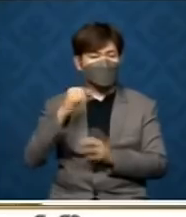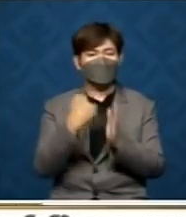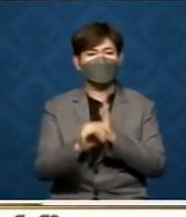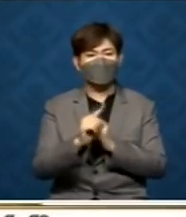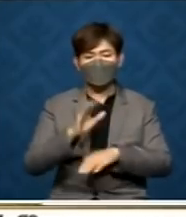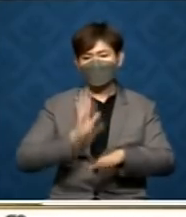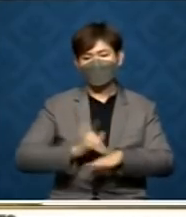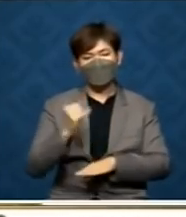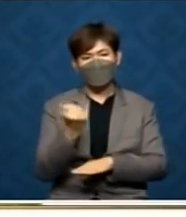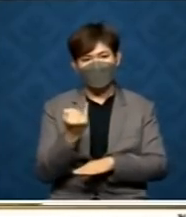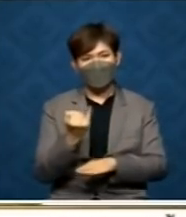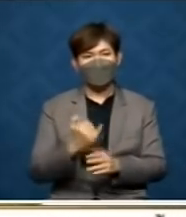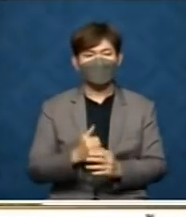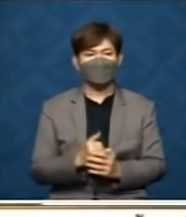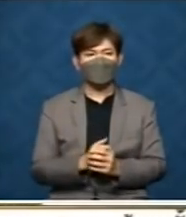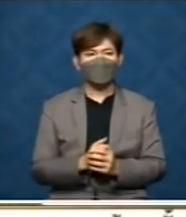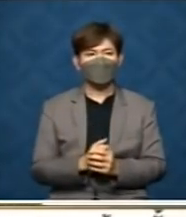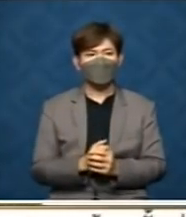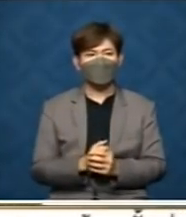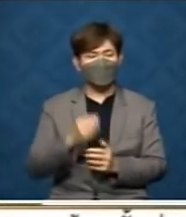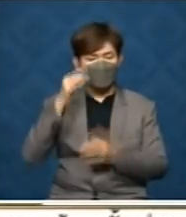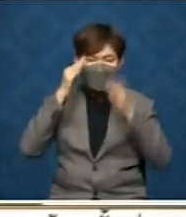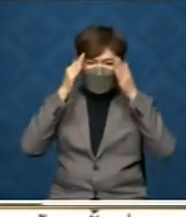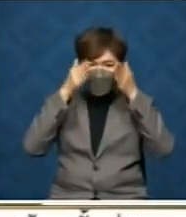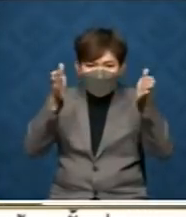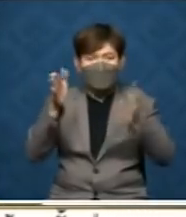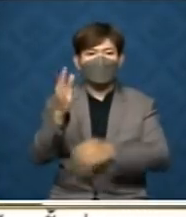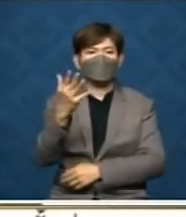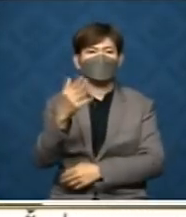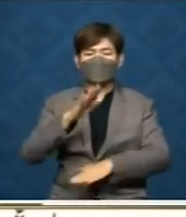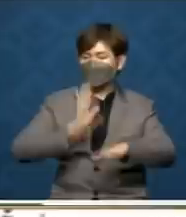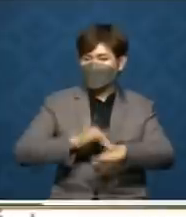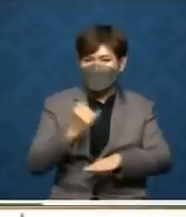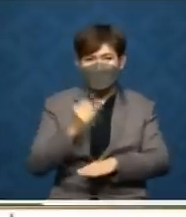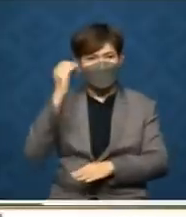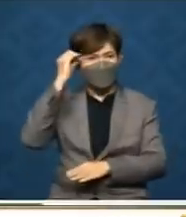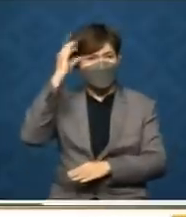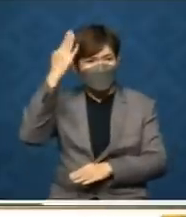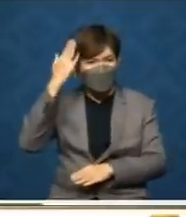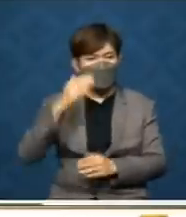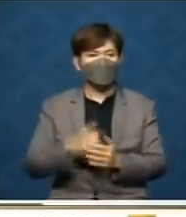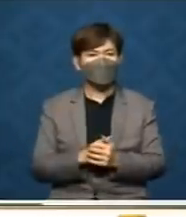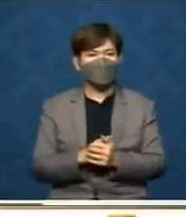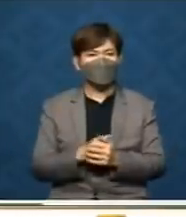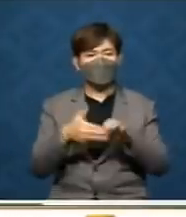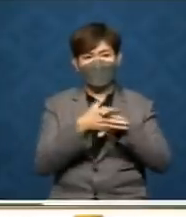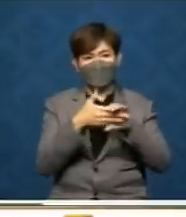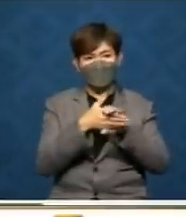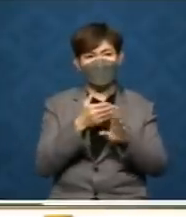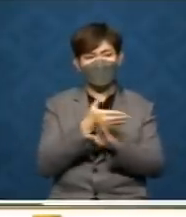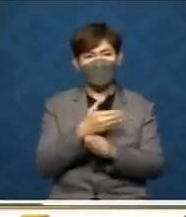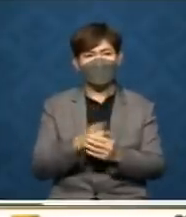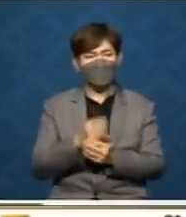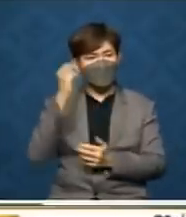ความสามารถI likeวิสัยทัศน์ด้วยไลค์ภูมิปัญญาไรวิชาทัศน์ก่อนครับนึงสไลด์เดิมก่อนไลค์